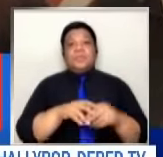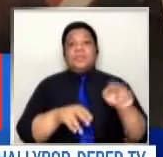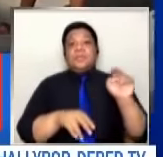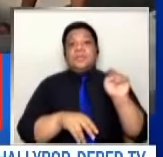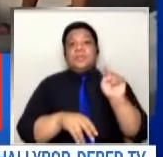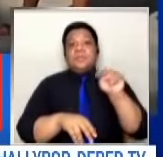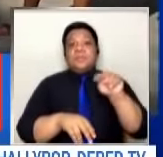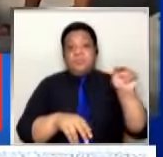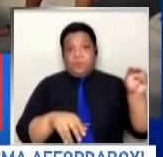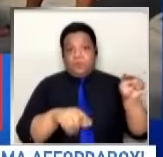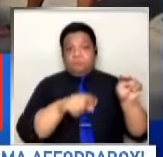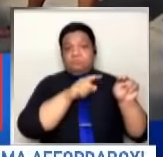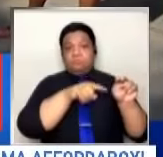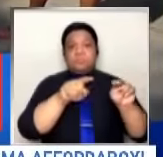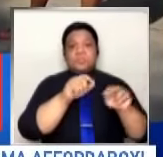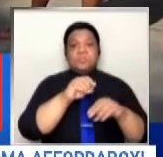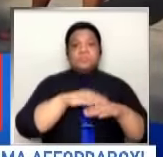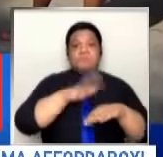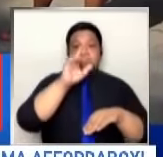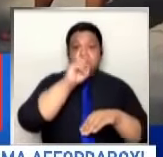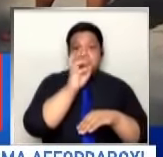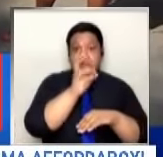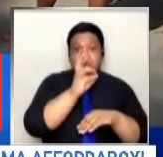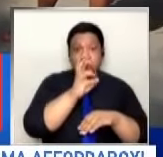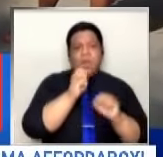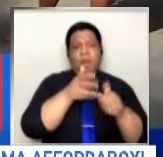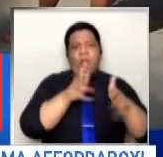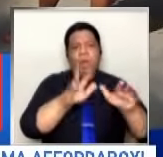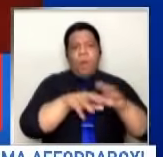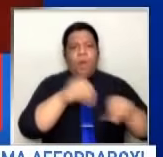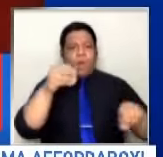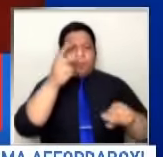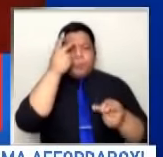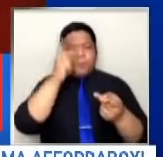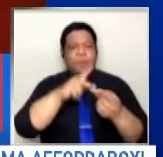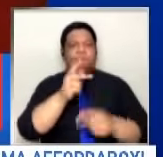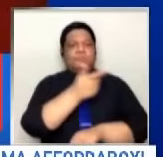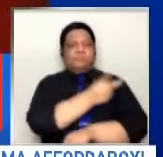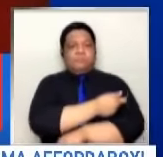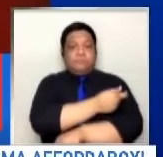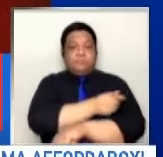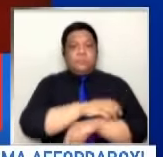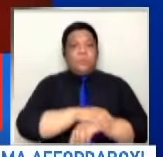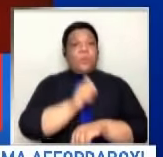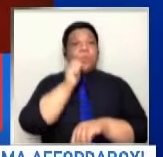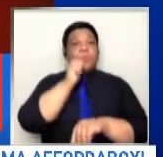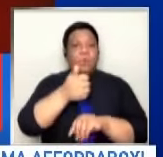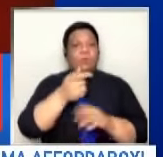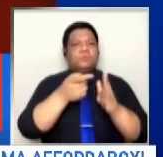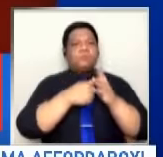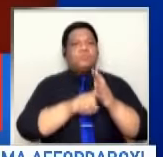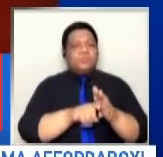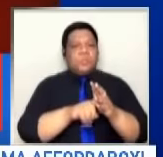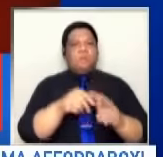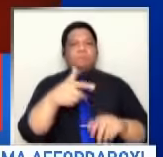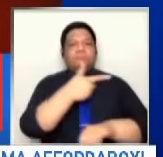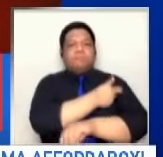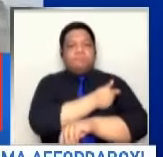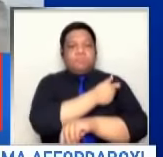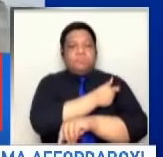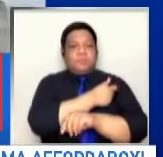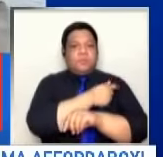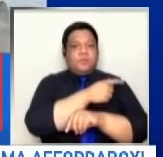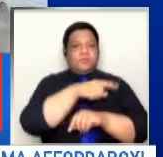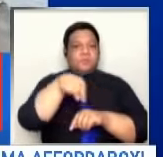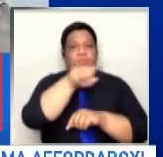kontra COVID-19. Bukas, nakatakdang simula ng pagbabakuna sa mga taga-Navotas na nasa Category A3 o yung